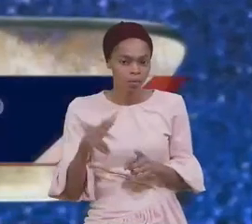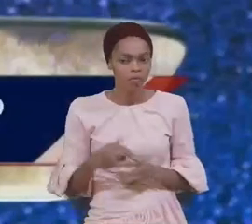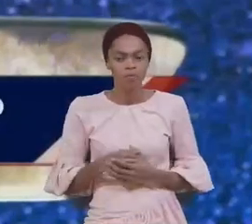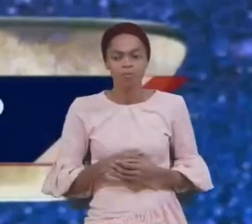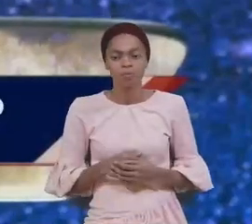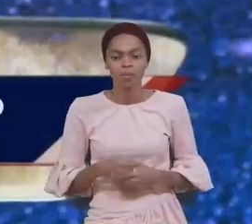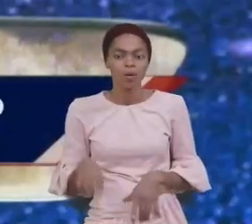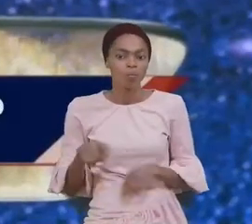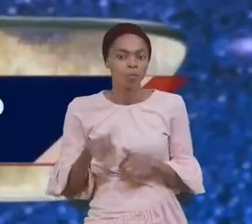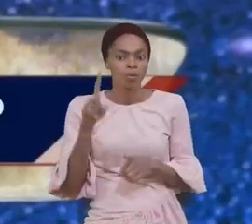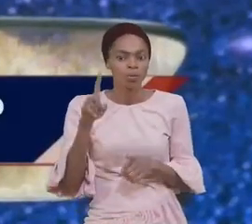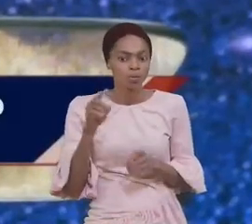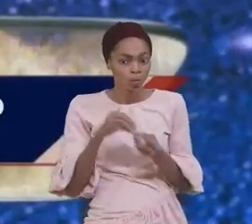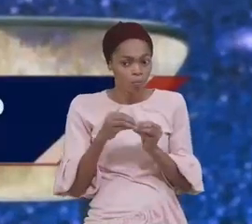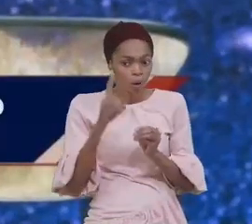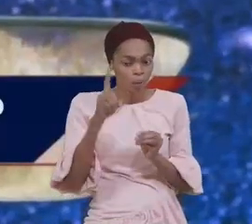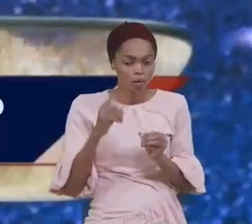La continuation